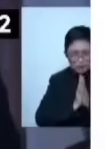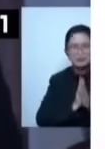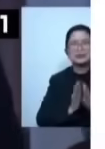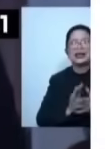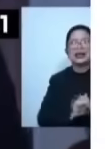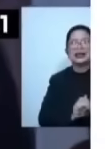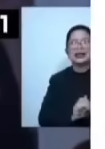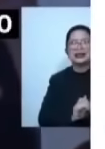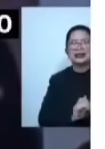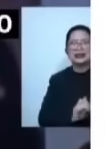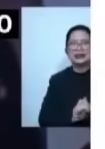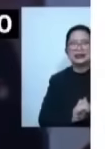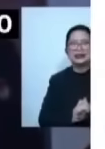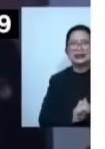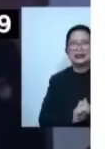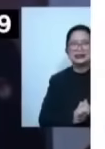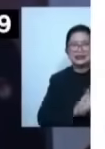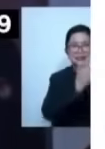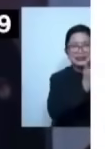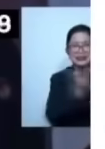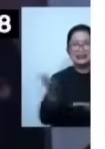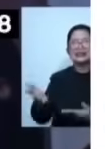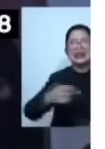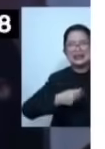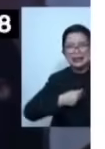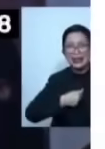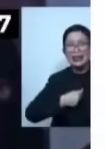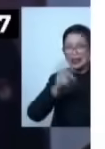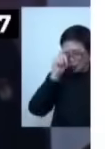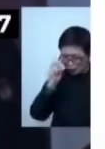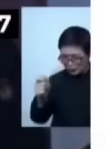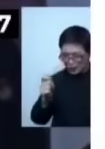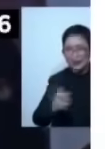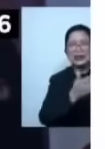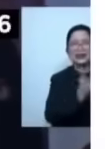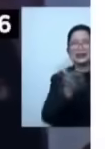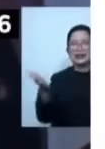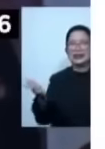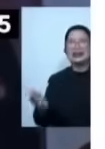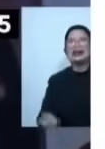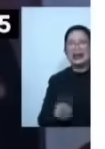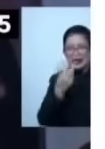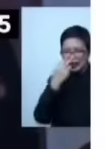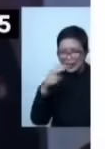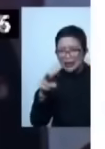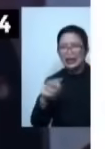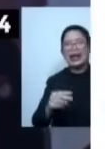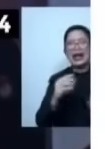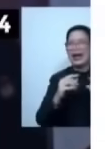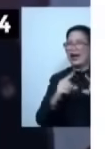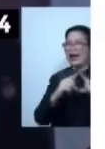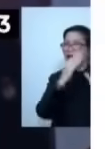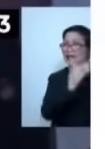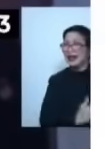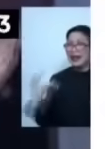rendah ini bagus untuk kita karena kami sangat yakin dengan kemampuan Mas Gibran karena banyak yang lupa mas Gibran ini sudah pernah